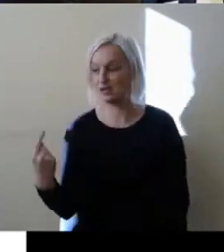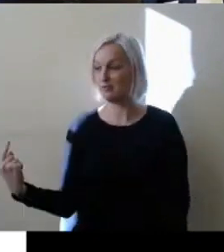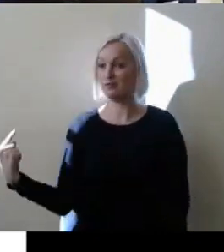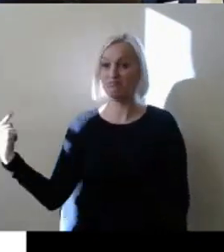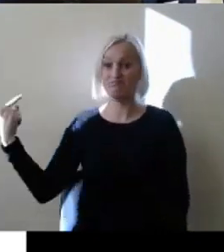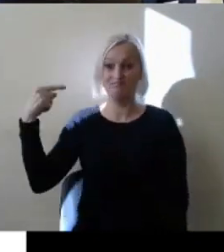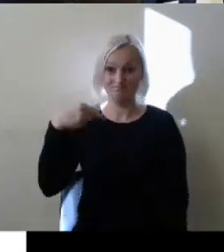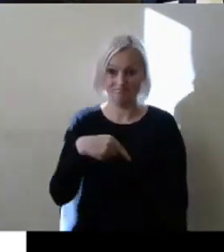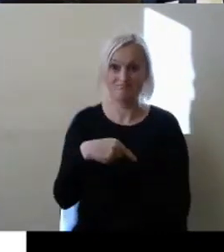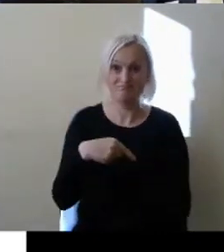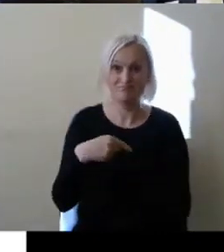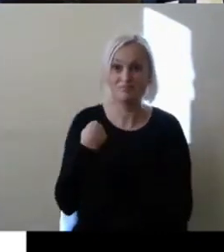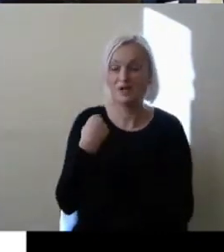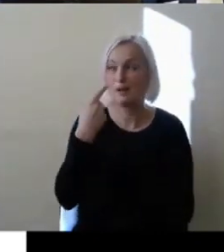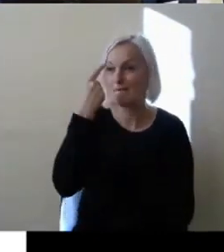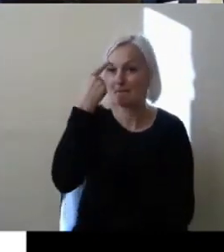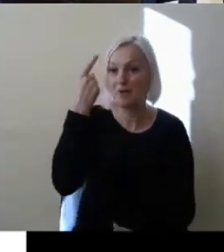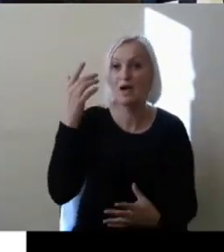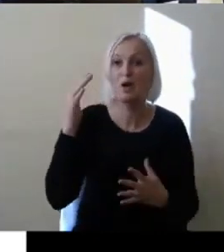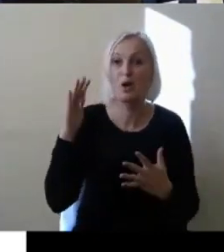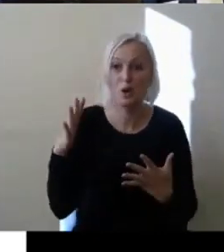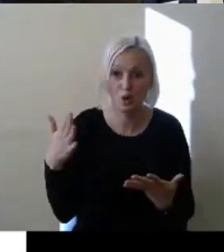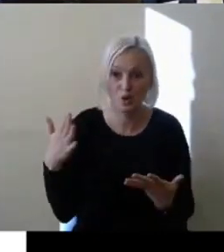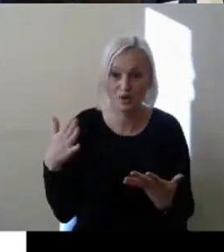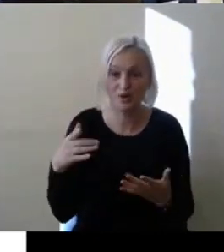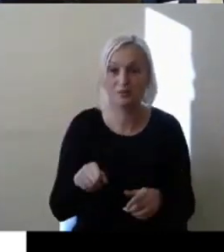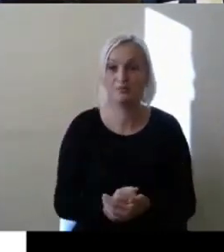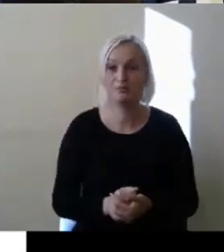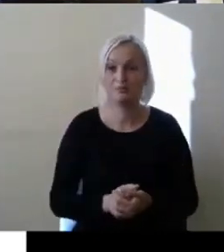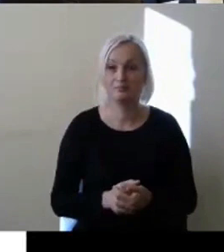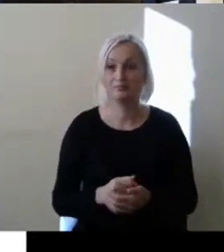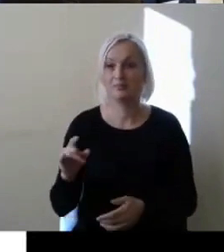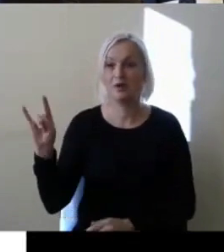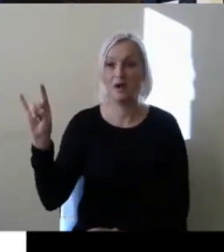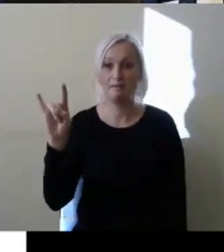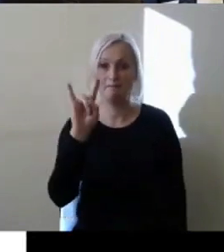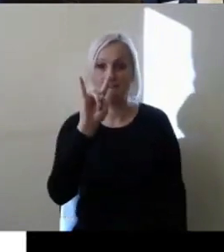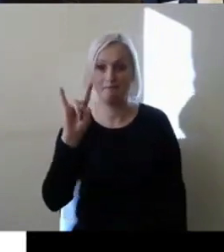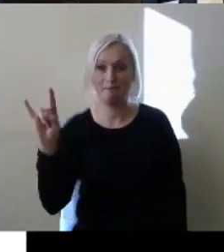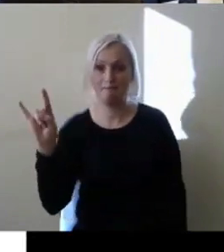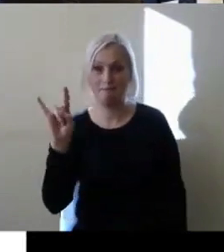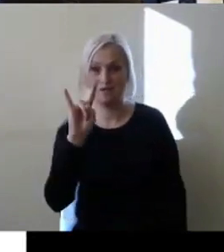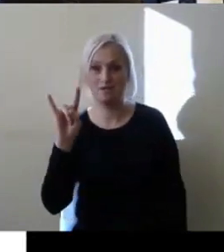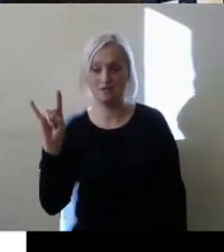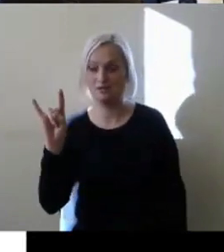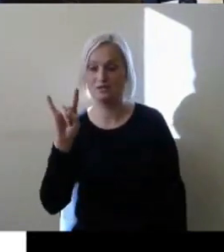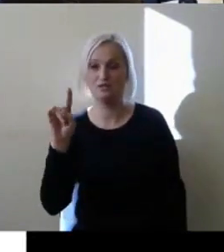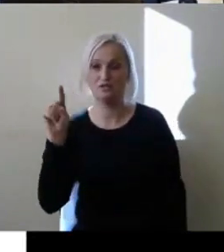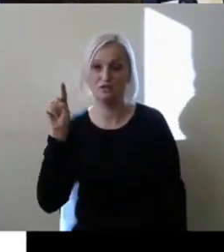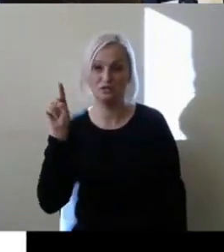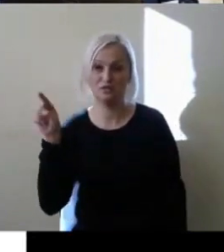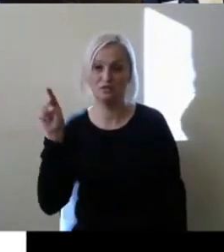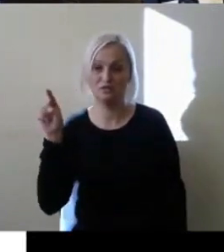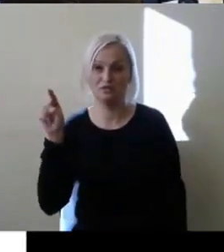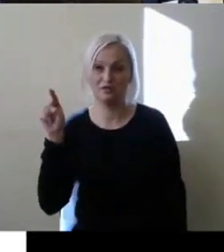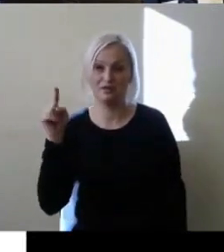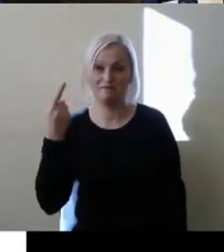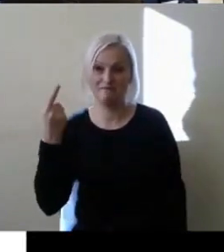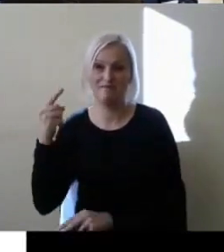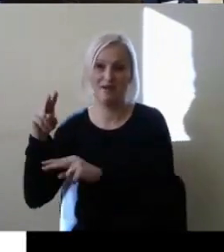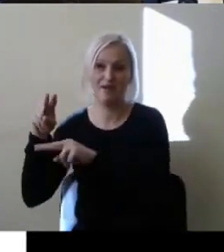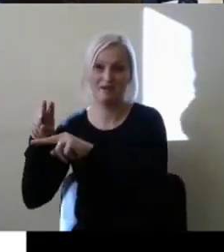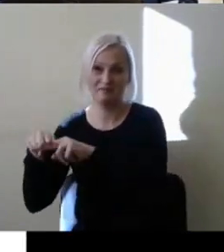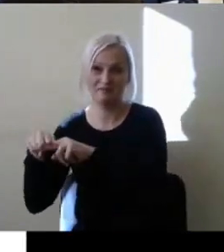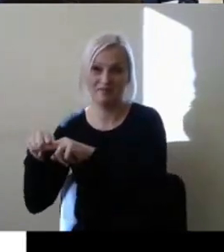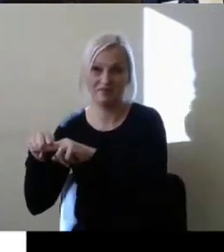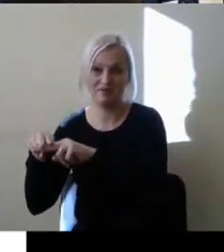mintis atėjo, kad bažnyčia dabar gali būti beveik viena vieta, kur